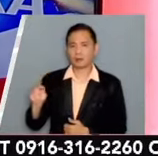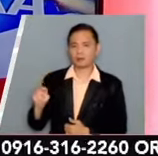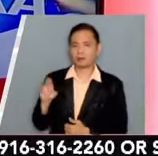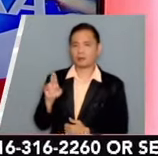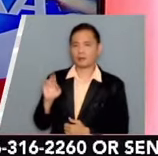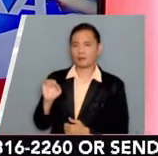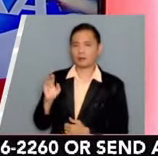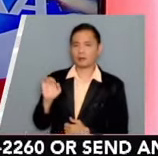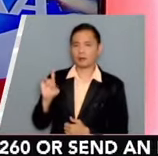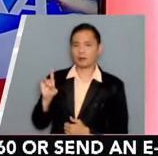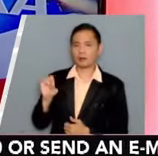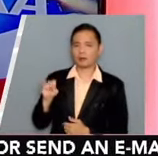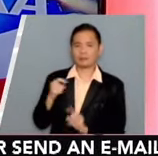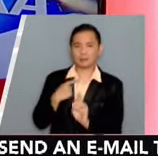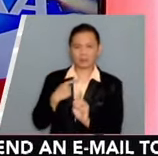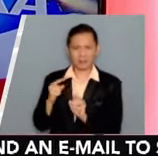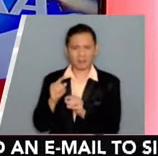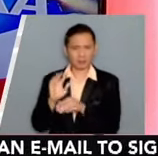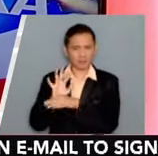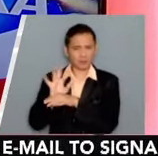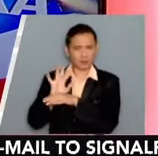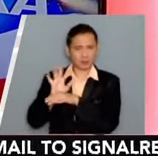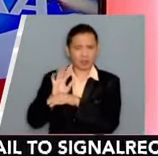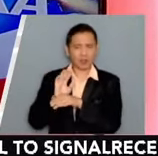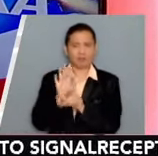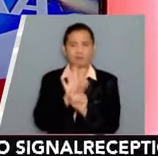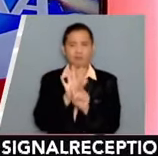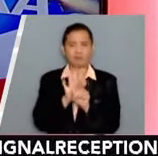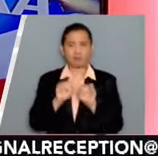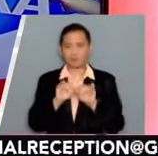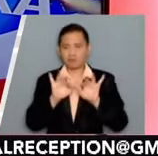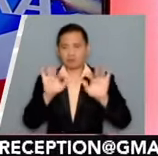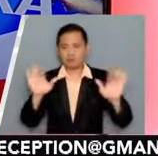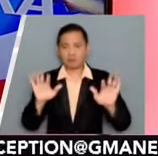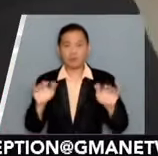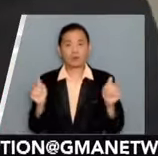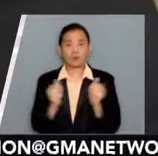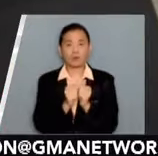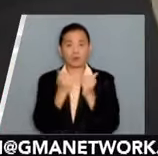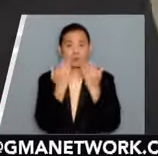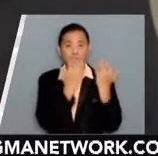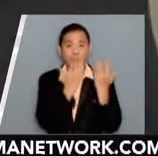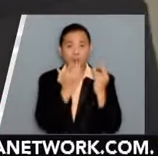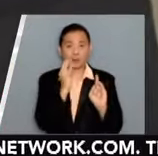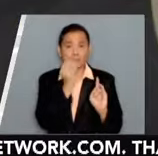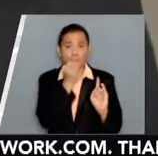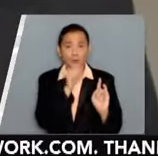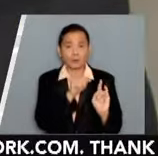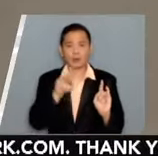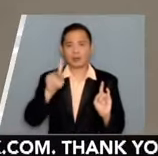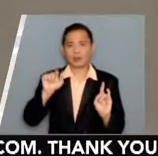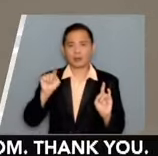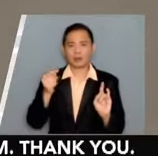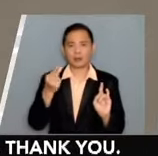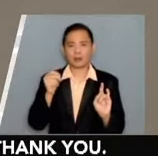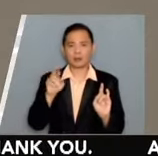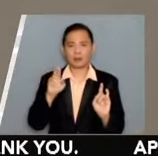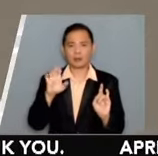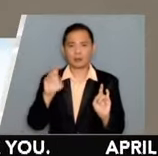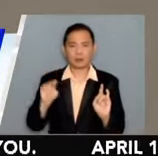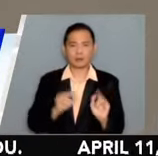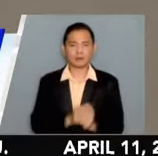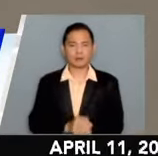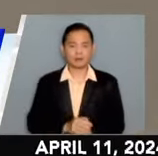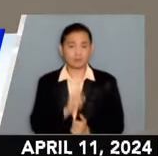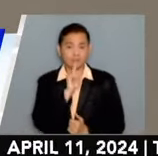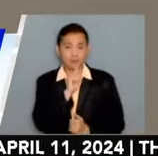nang nagpag-attend niya sa birthday celebration ni Catherine Bernardo. Sabi ni Alden, hindi naman nawala ang friendship nila ni Kat